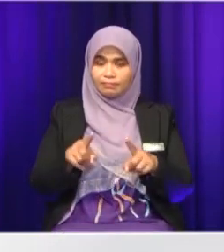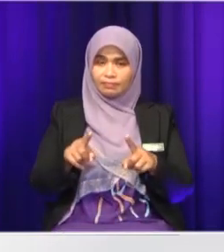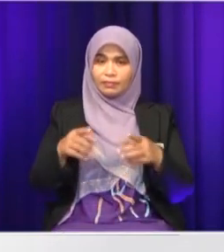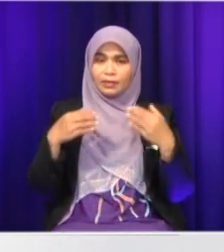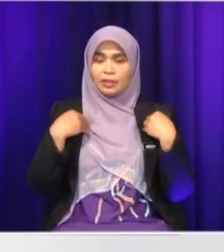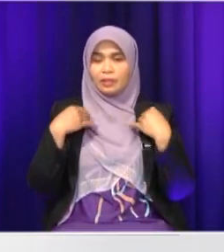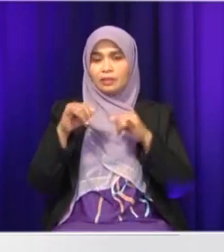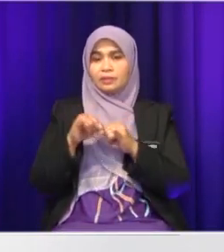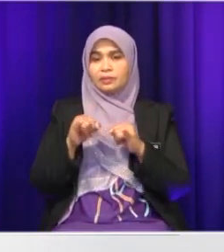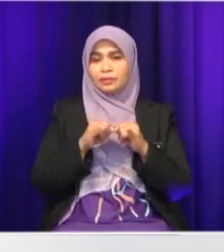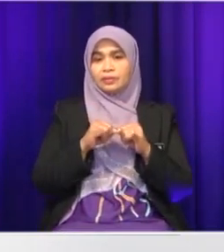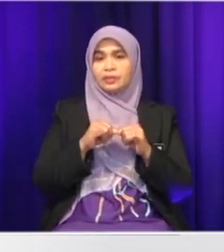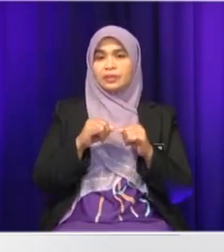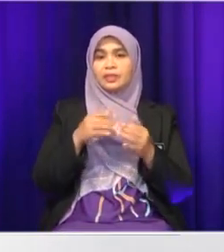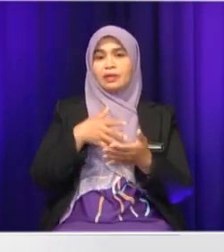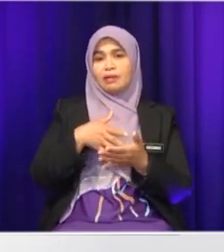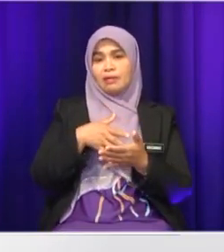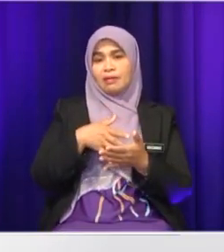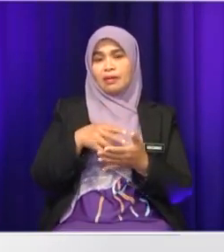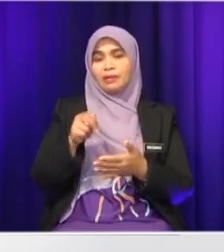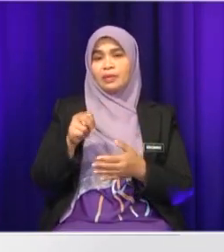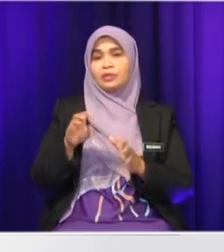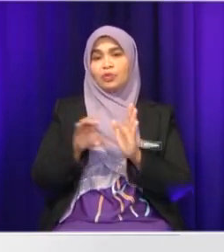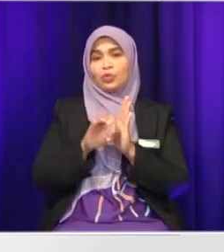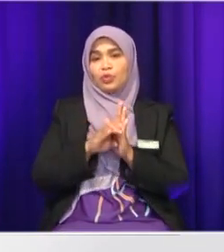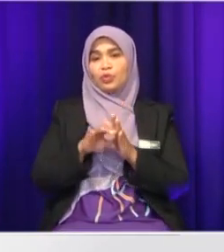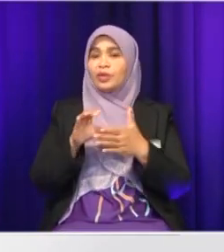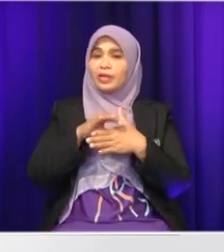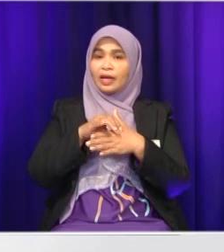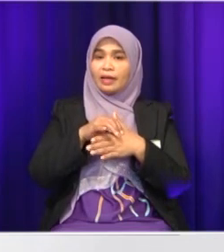juga ke kangen dia dari kelemahan dia dia tak boleh kalau untuk daging sebab